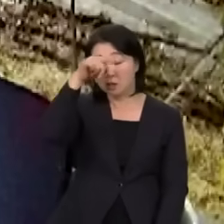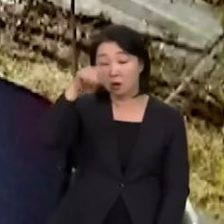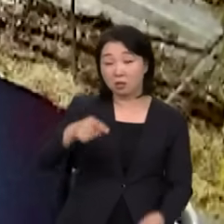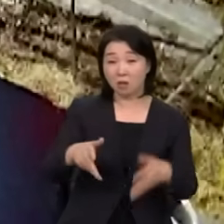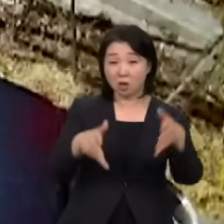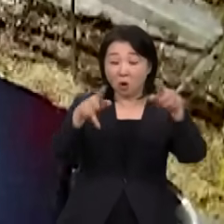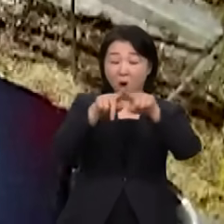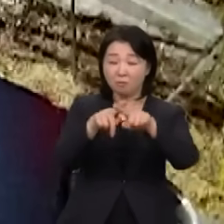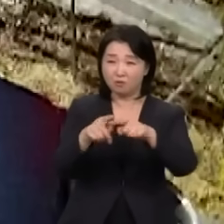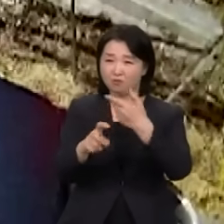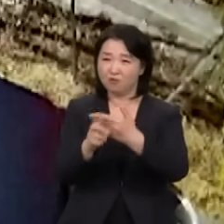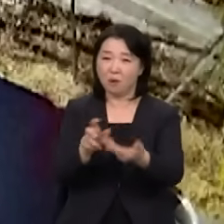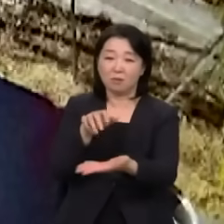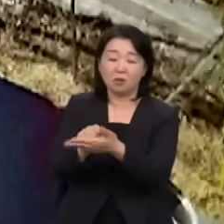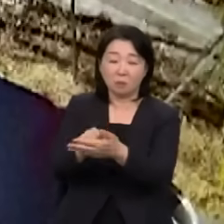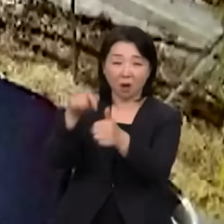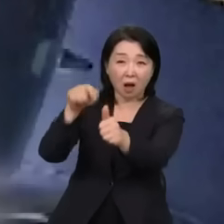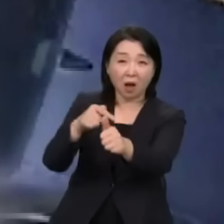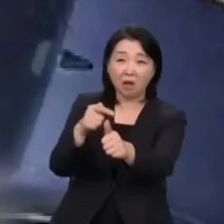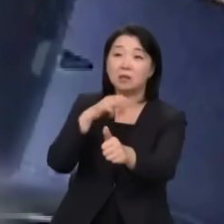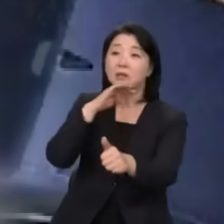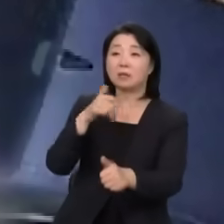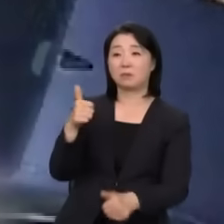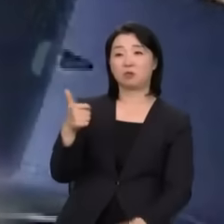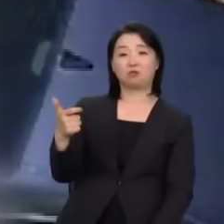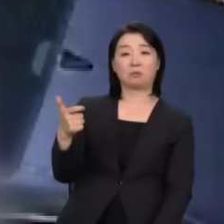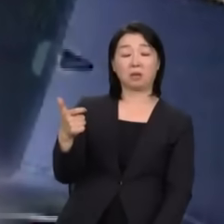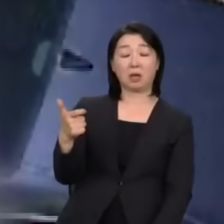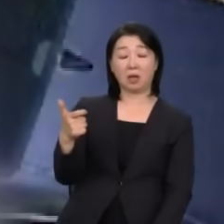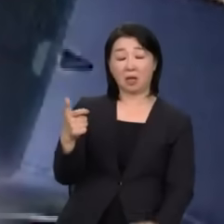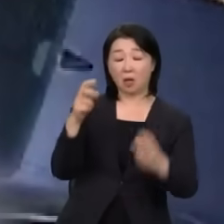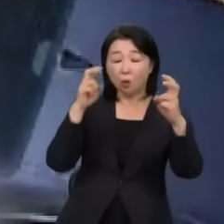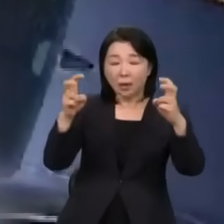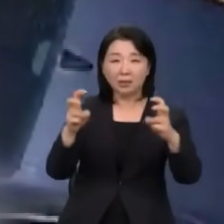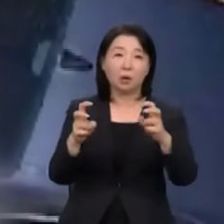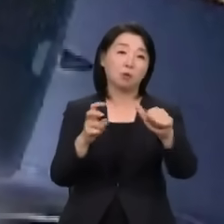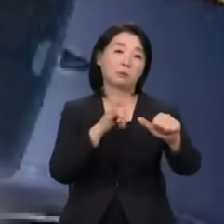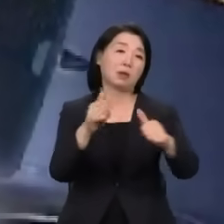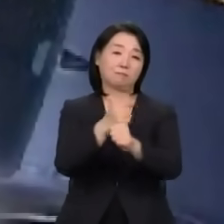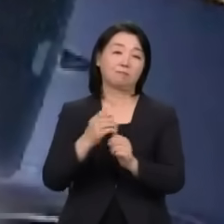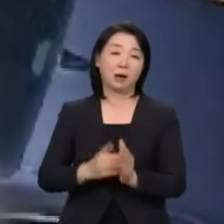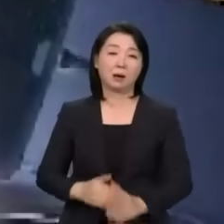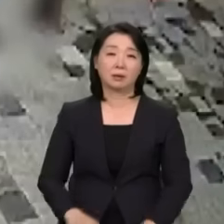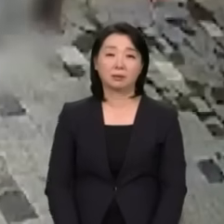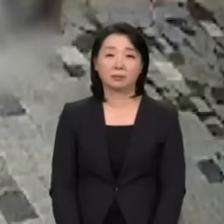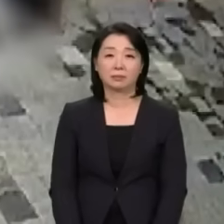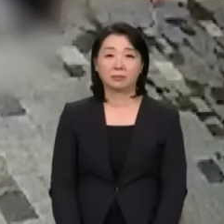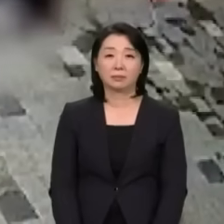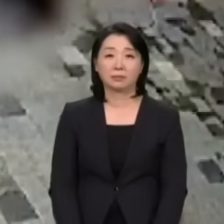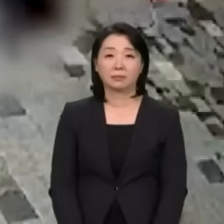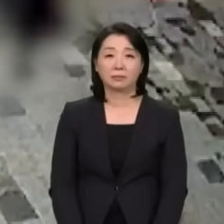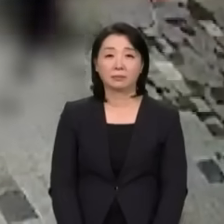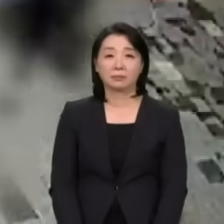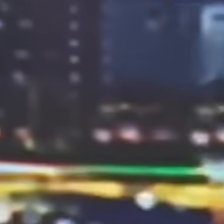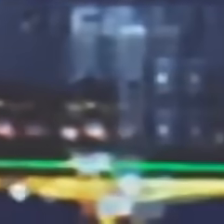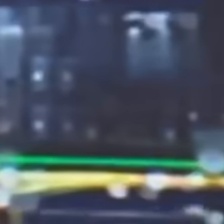했습니다 사주한 60대 남성과 용역업체 직원 50여명을 붙잡았습니다 JTBC